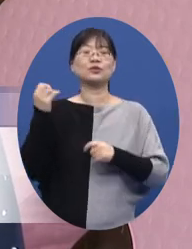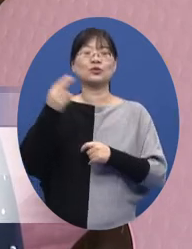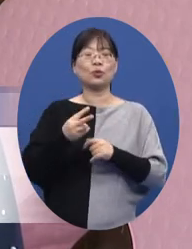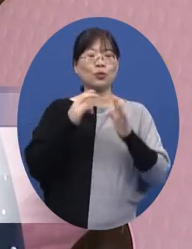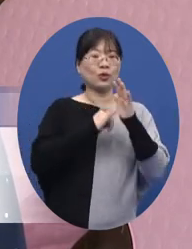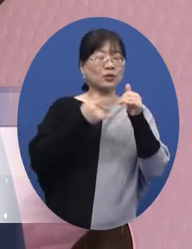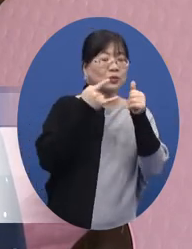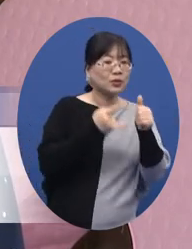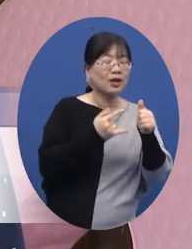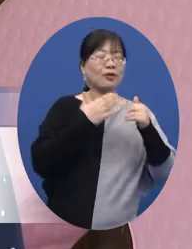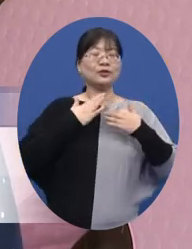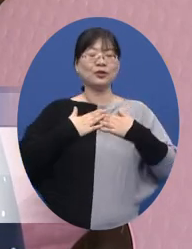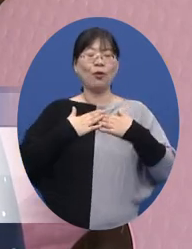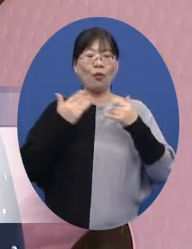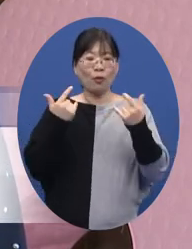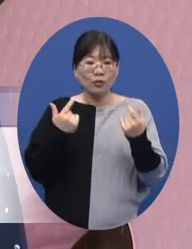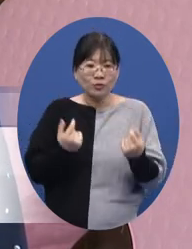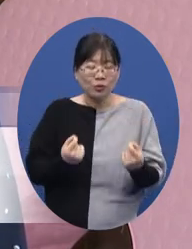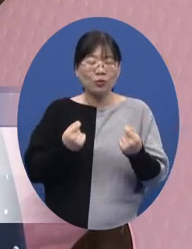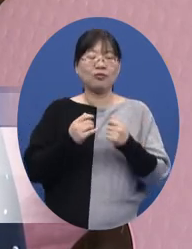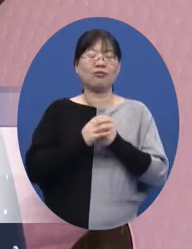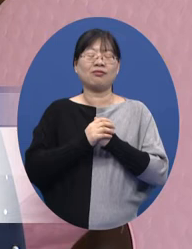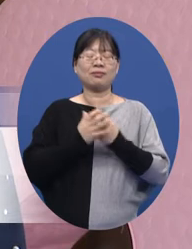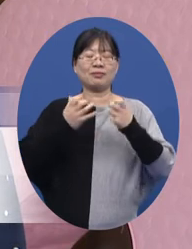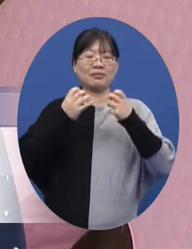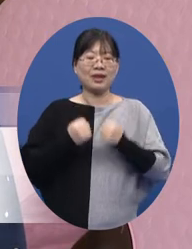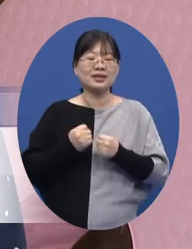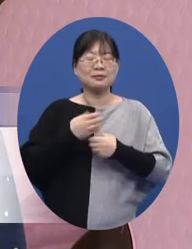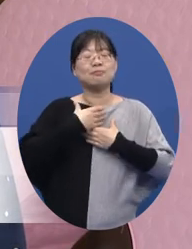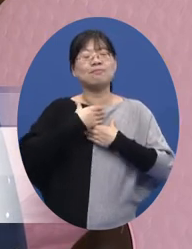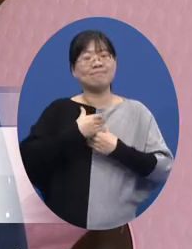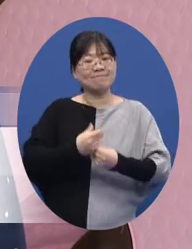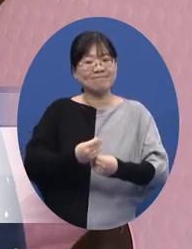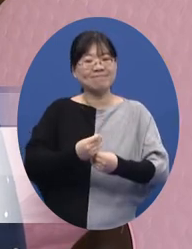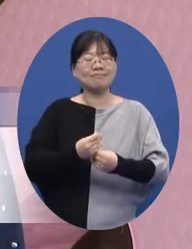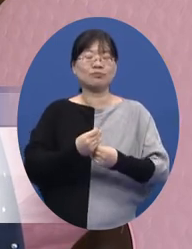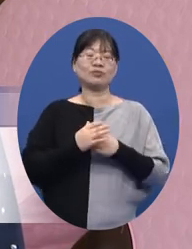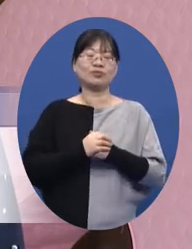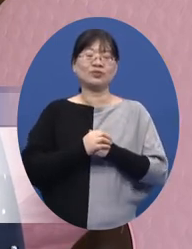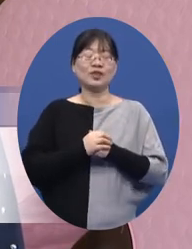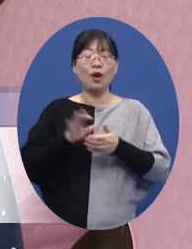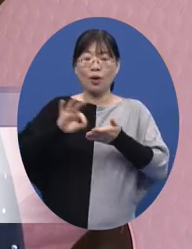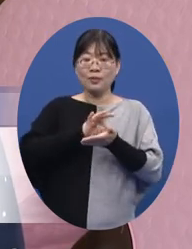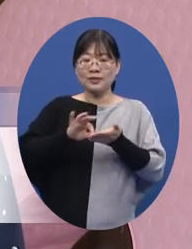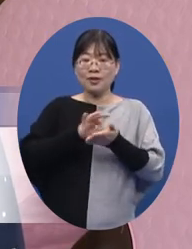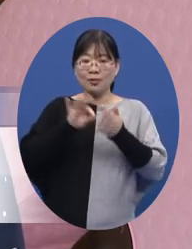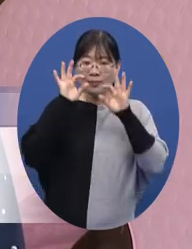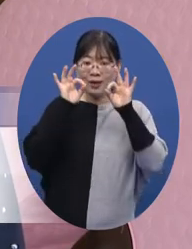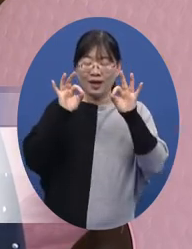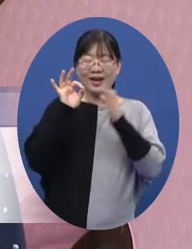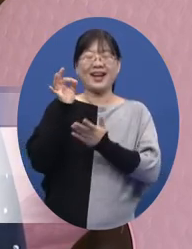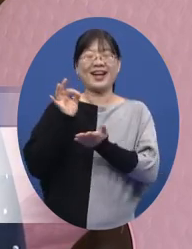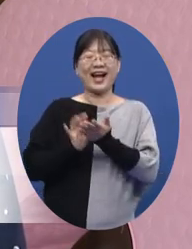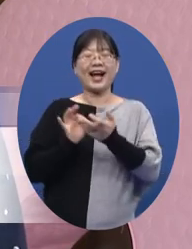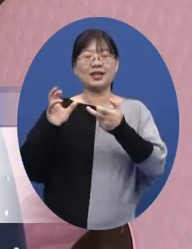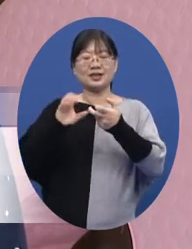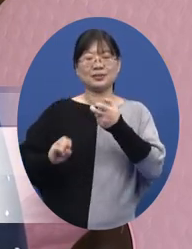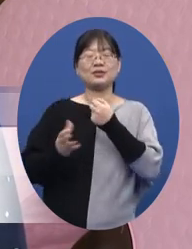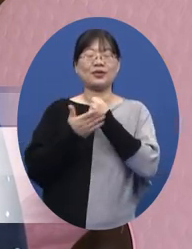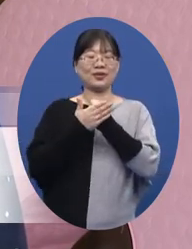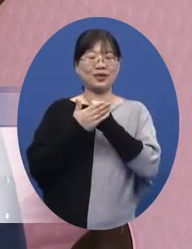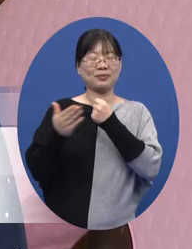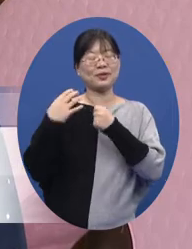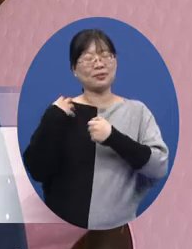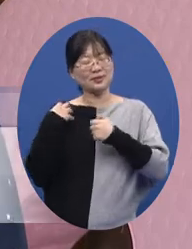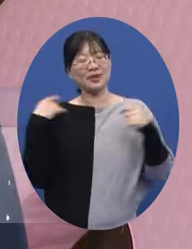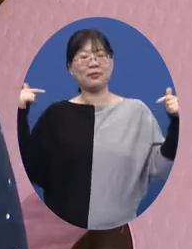그렇고 가족들한테도 저한테도 그렇고 많이 이제 좀 편하고요. 비용 면에서도 네, 많이 부담감도